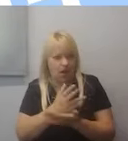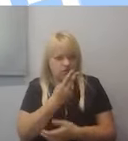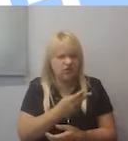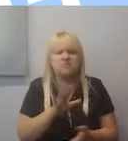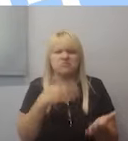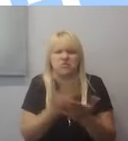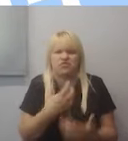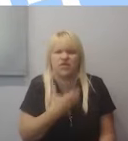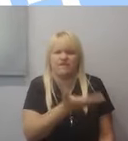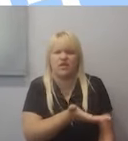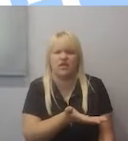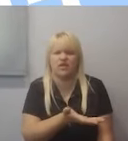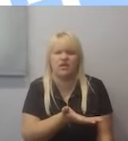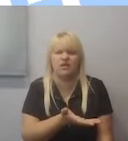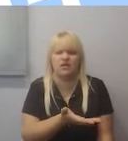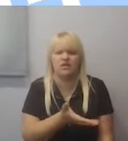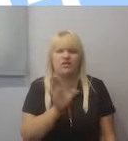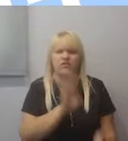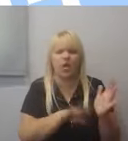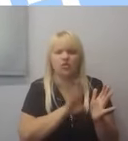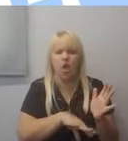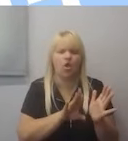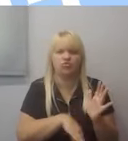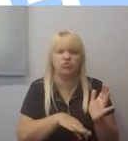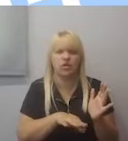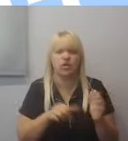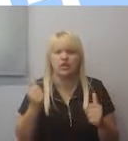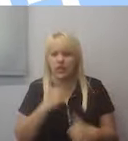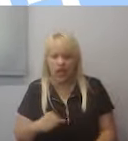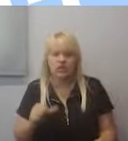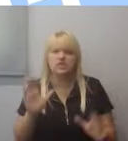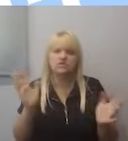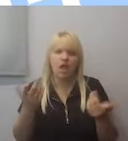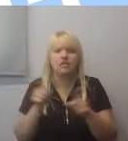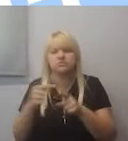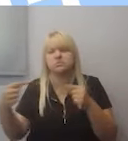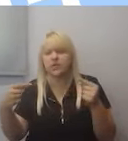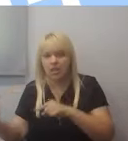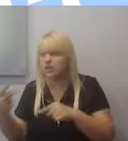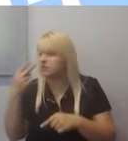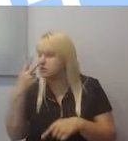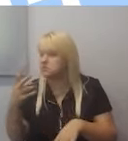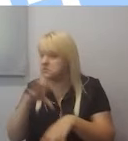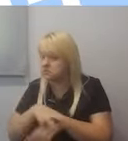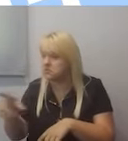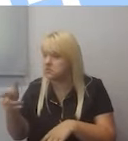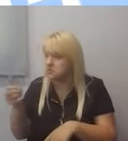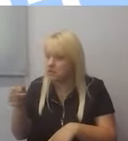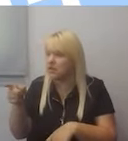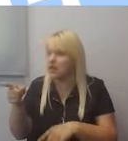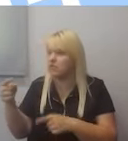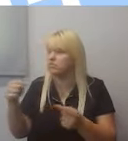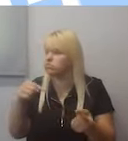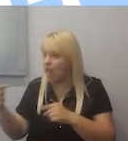vajadzīgs vienkārši dienesti vai arī pretinieks to var uztvert ka tu esi pretējā puse